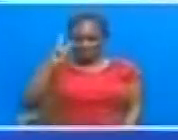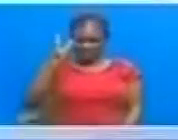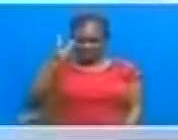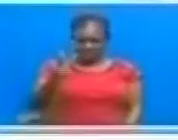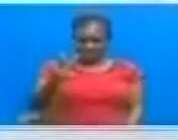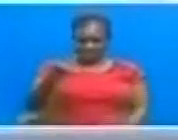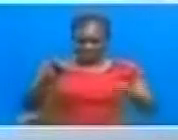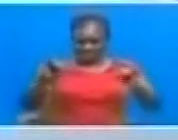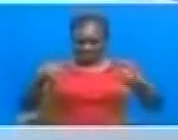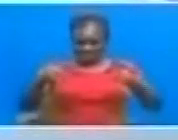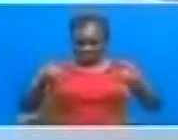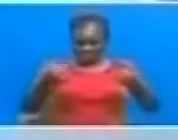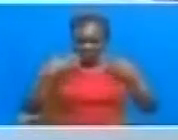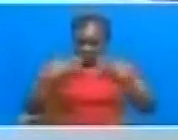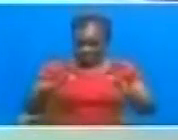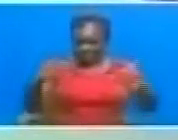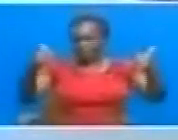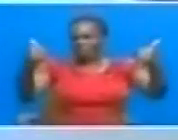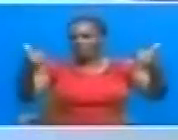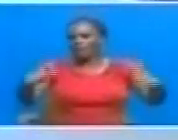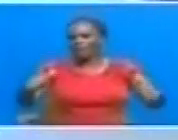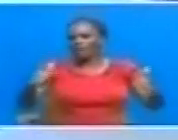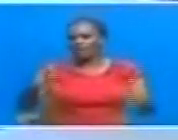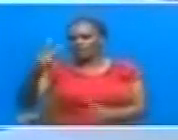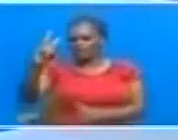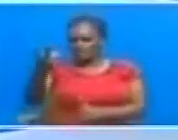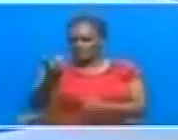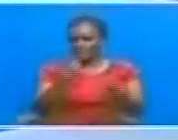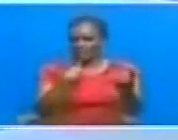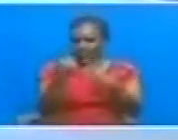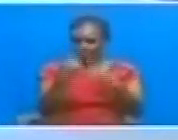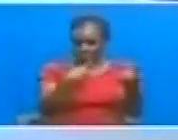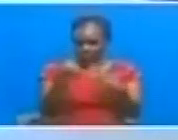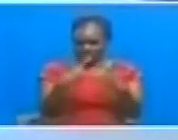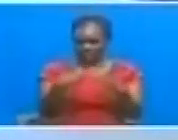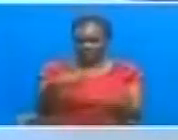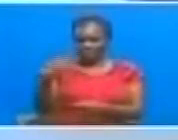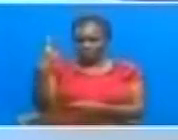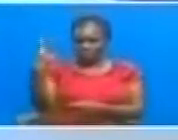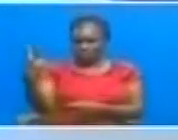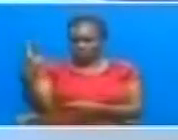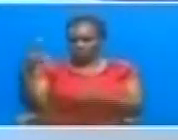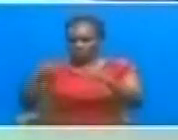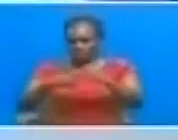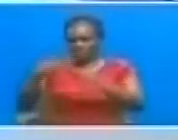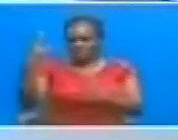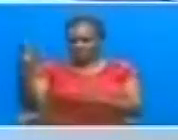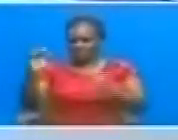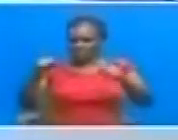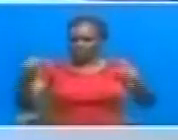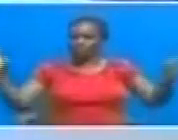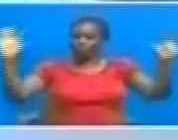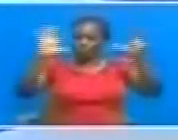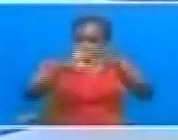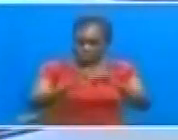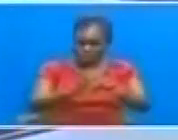Mtazamaji, taarifa za KTN Leo bado hazijakamilika. Tunaendelea kwenye KTN News kwenye DSTV, anwani ni 274. Unaweza kuungana